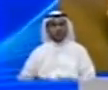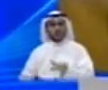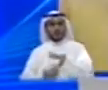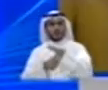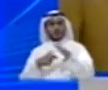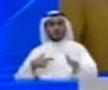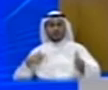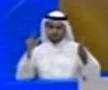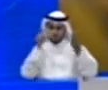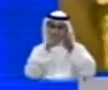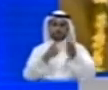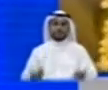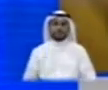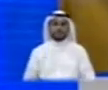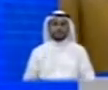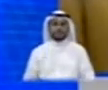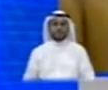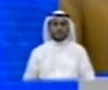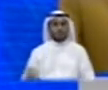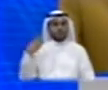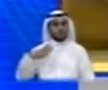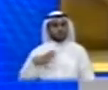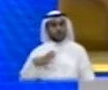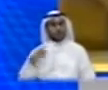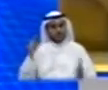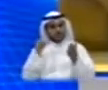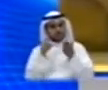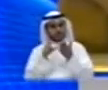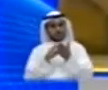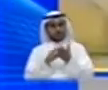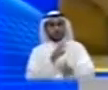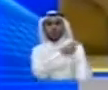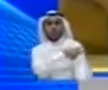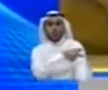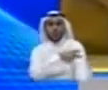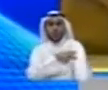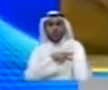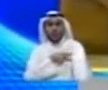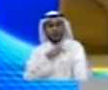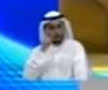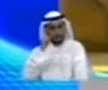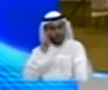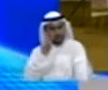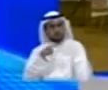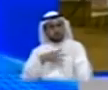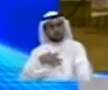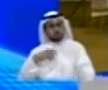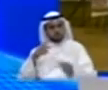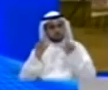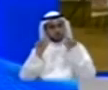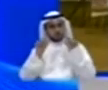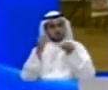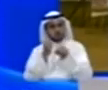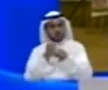هذه القرية. نعم. إيه، ومن قبل منظمة الأمم المتحدة تجسيد الحقيقة أن الكويت